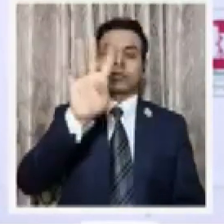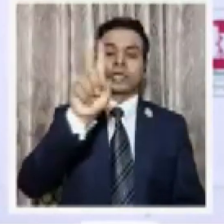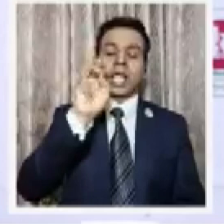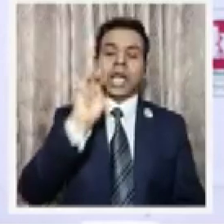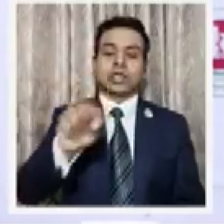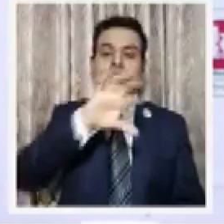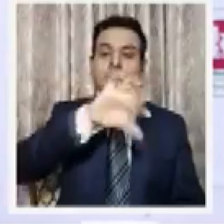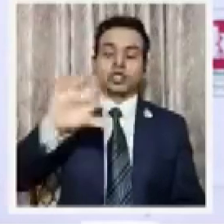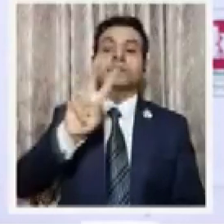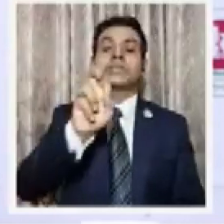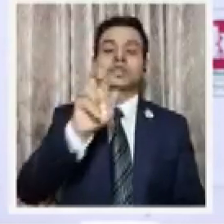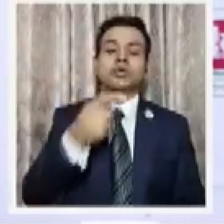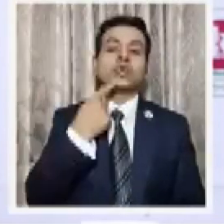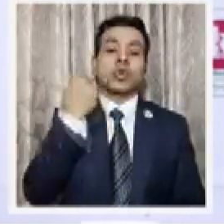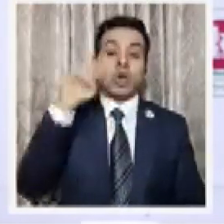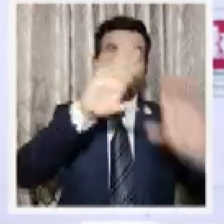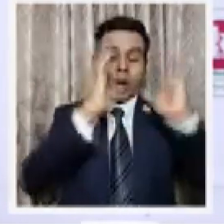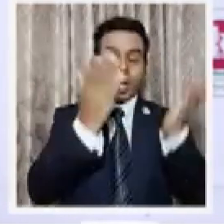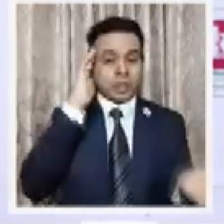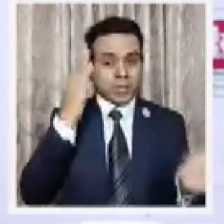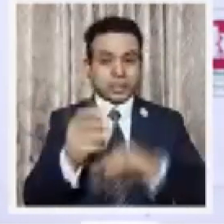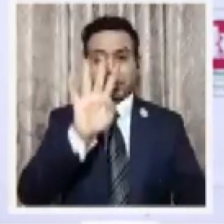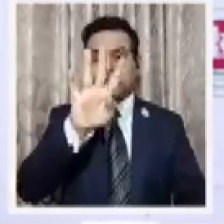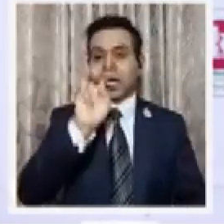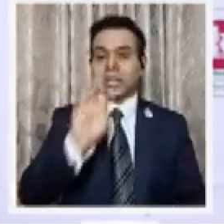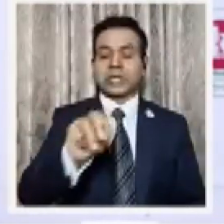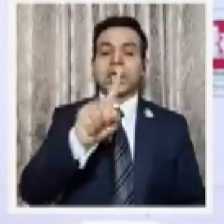226,783 জন এবং এ পর্যন্ত বিশ্বে শনাক্ত হয়েছেন